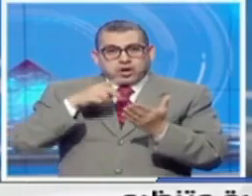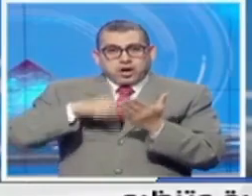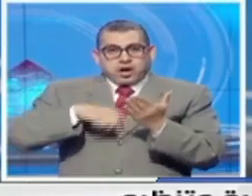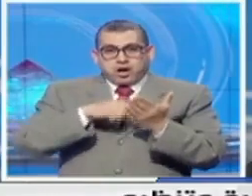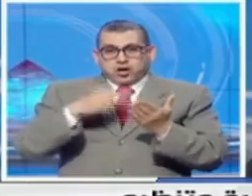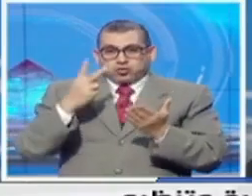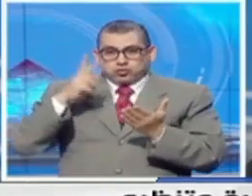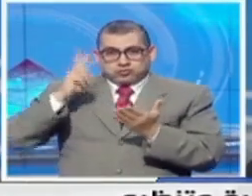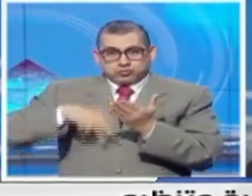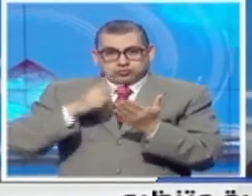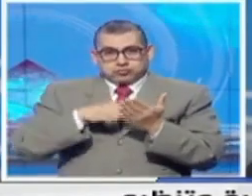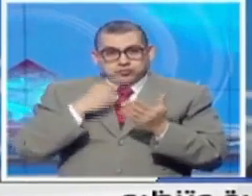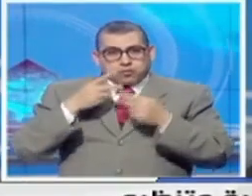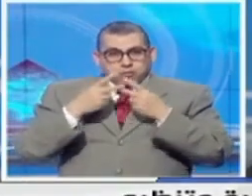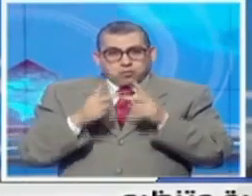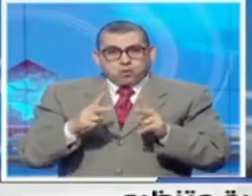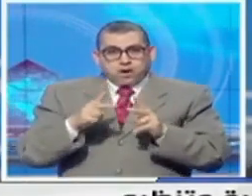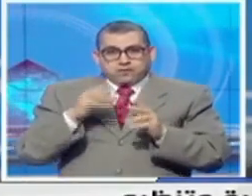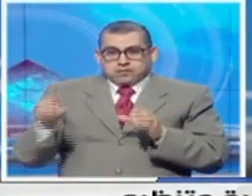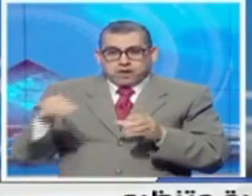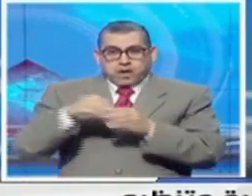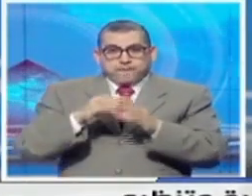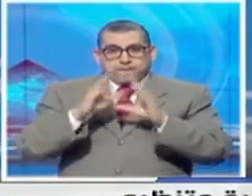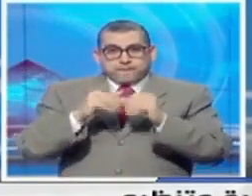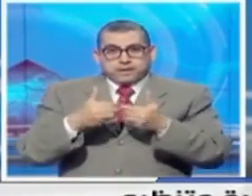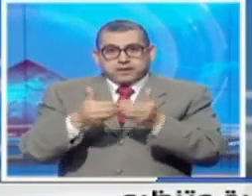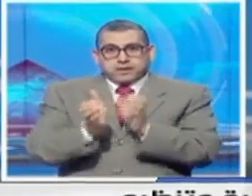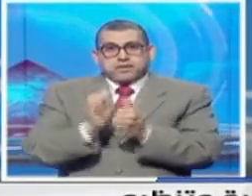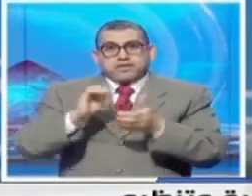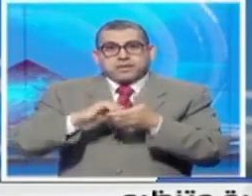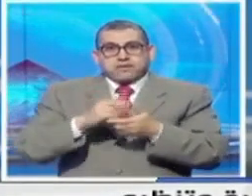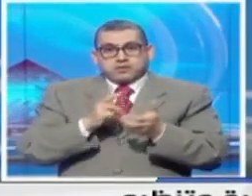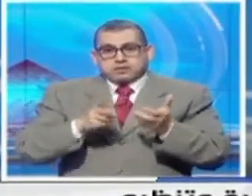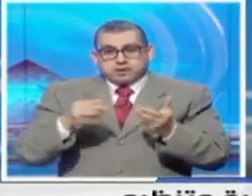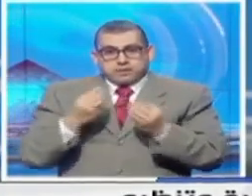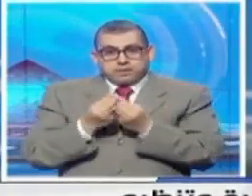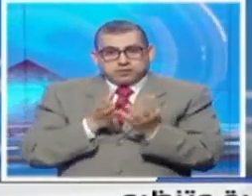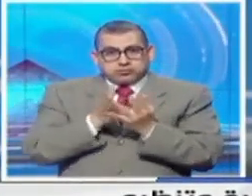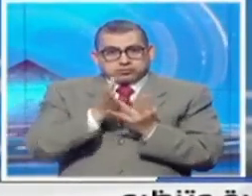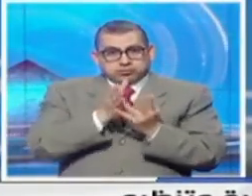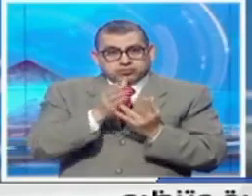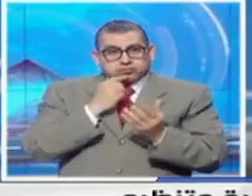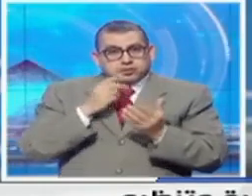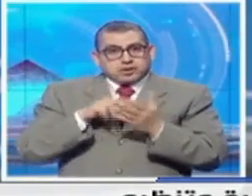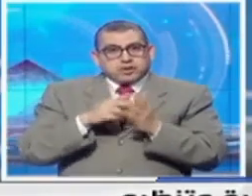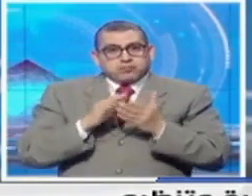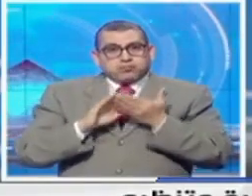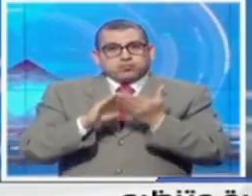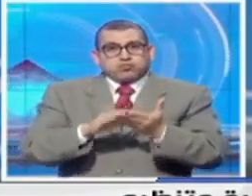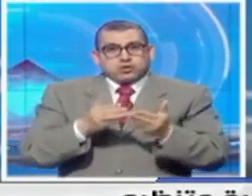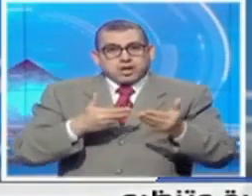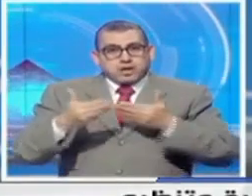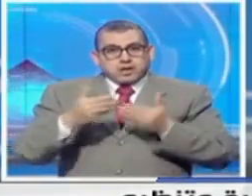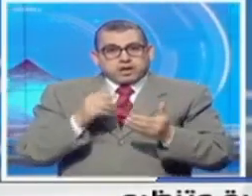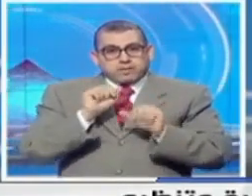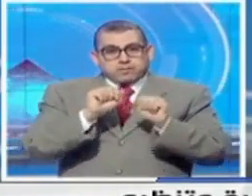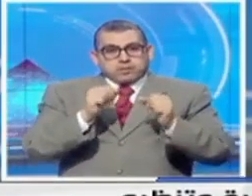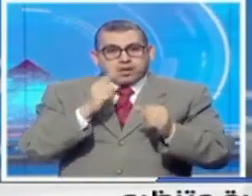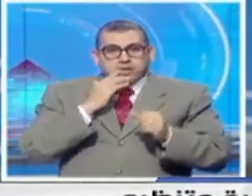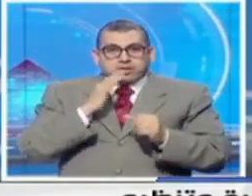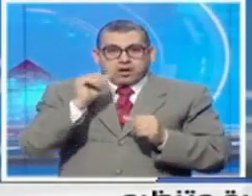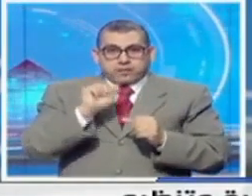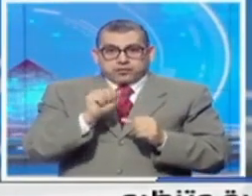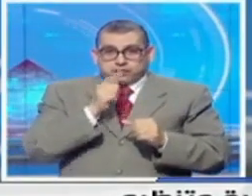الجمهوريه بشان الموافقه على انضمام مصر للاتفاقيه متعدده الاطراف بشان المساعده الاداريه في المسائل